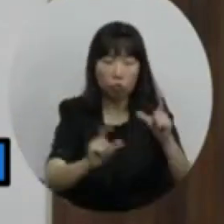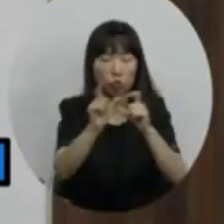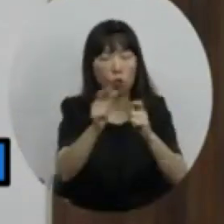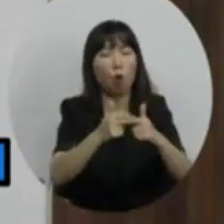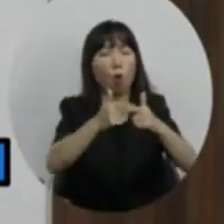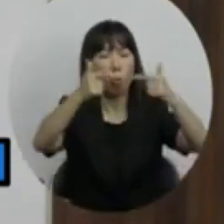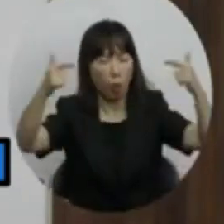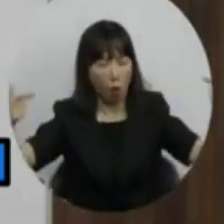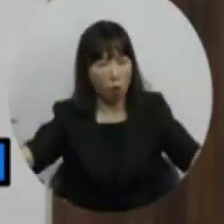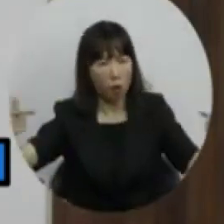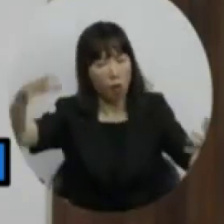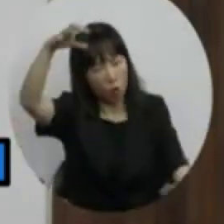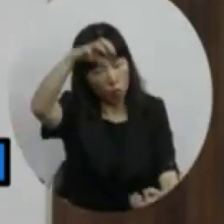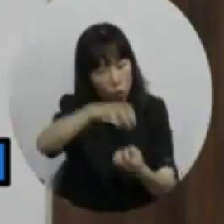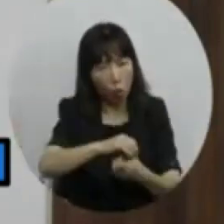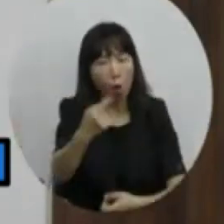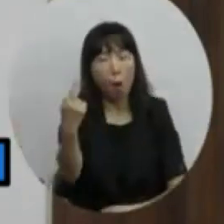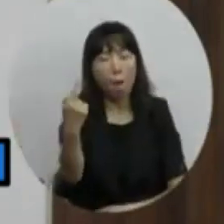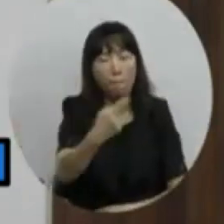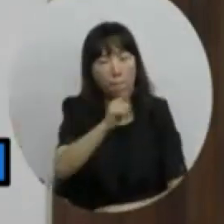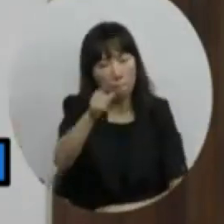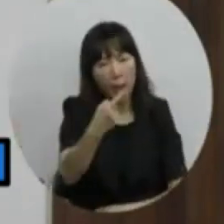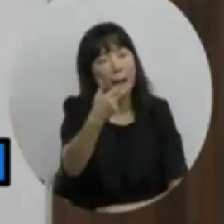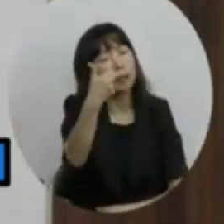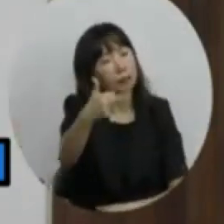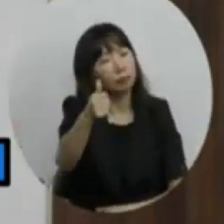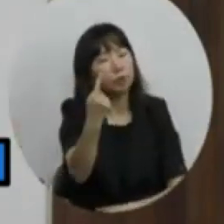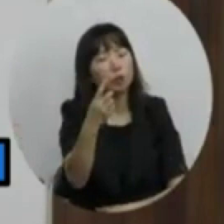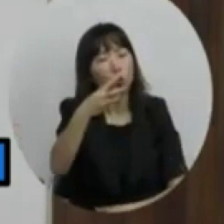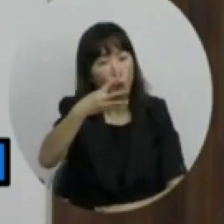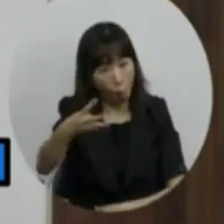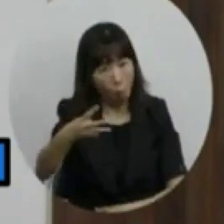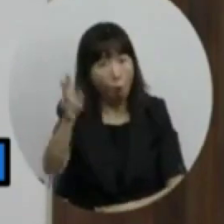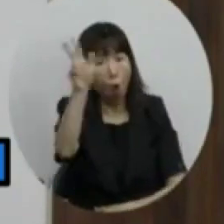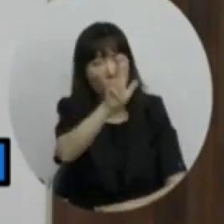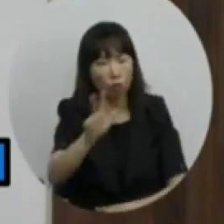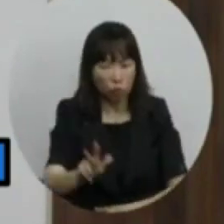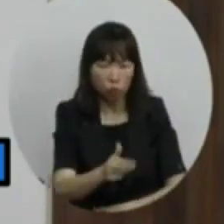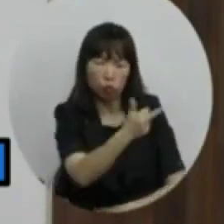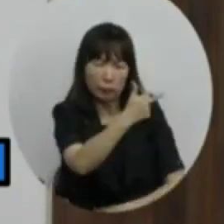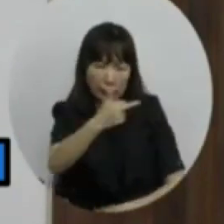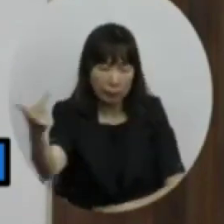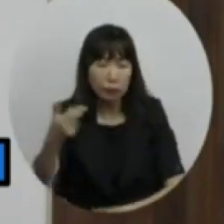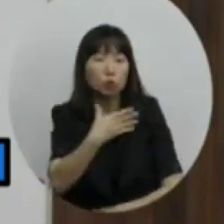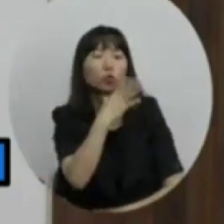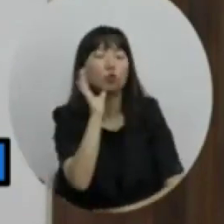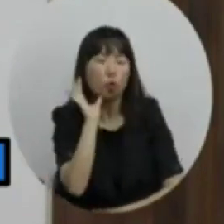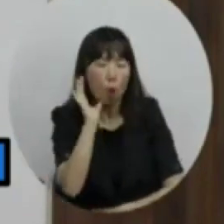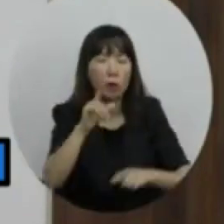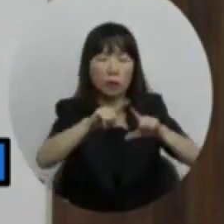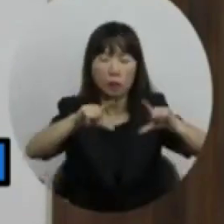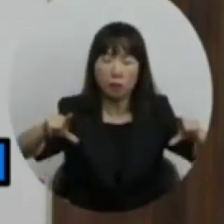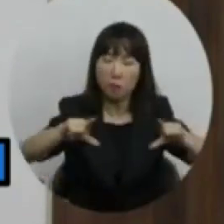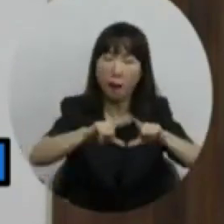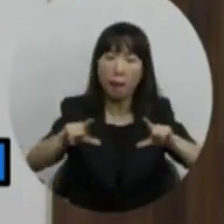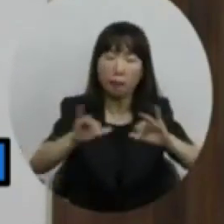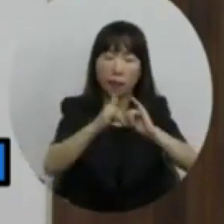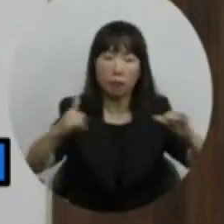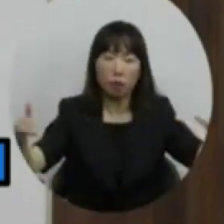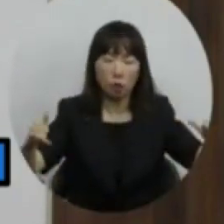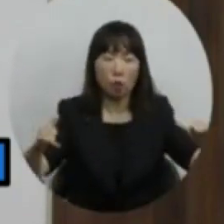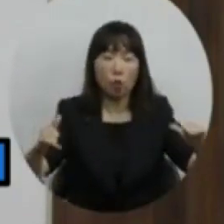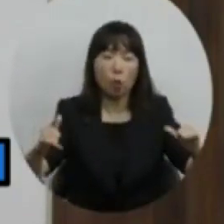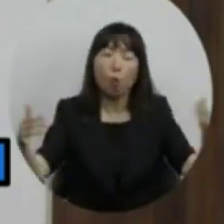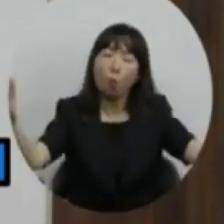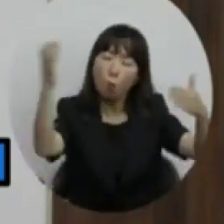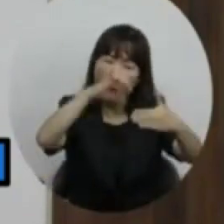총 117홀 예상이 되어서 전국 지상 최대의 노인 일반이 포함해서 천국을 바라볼 수